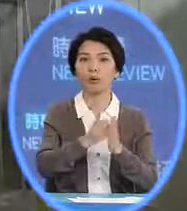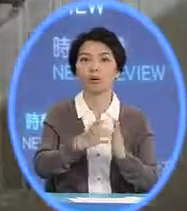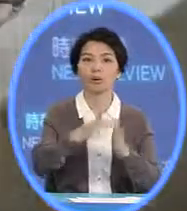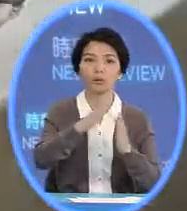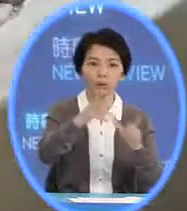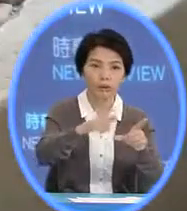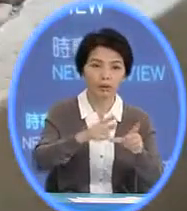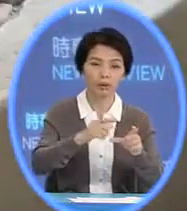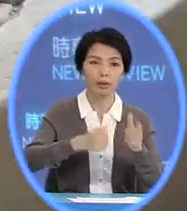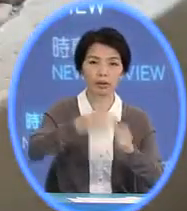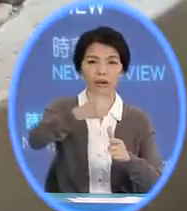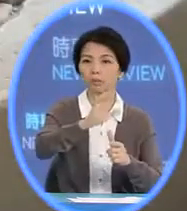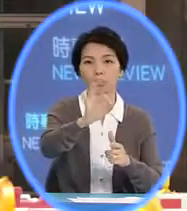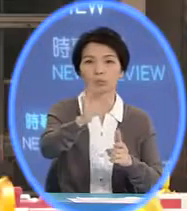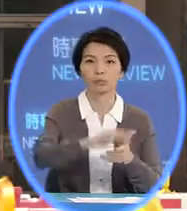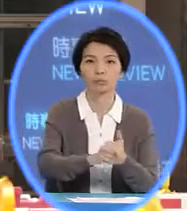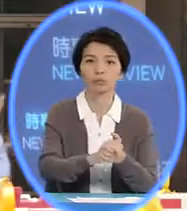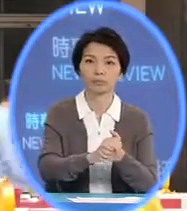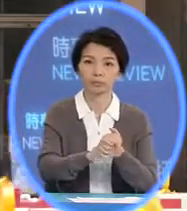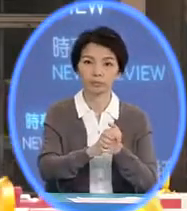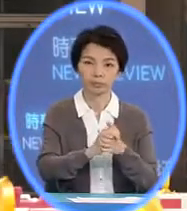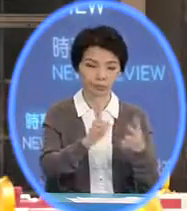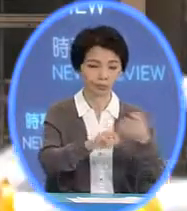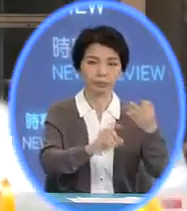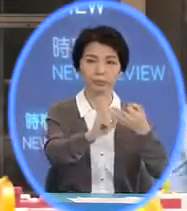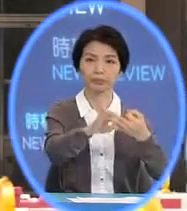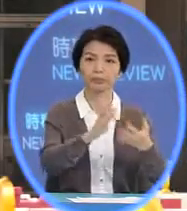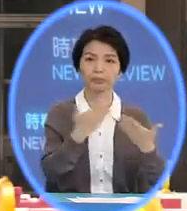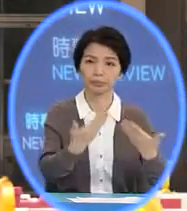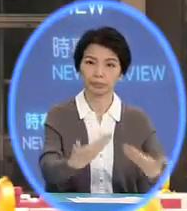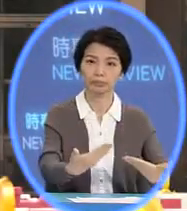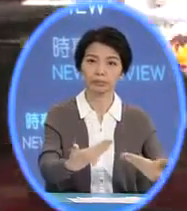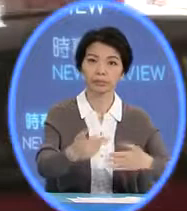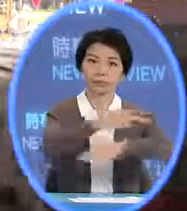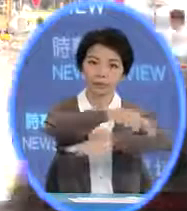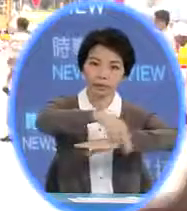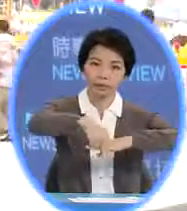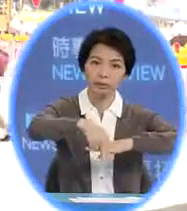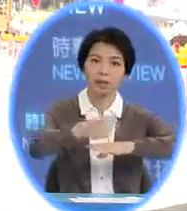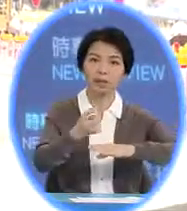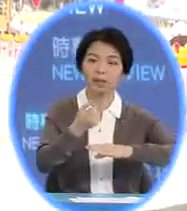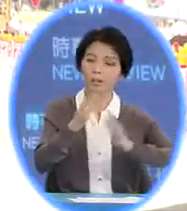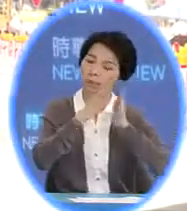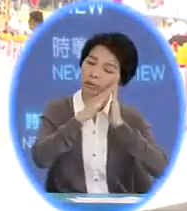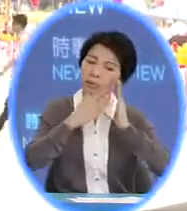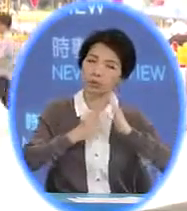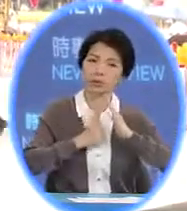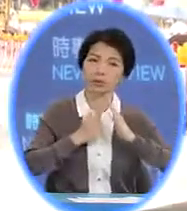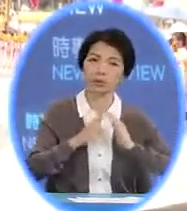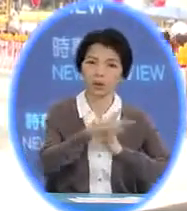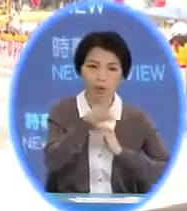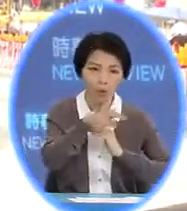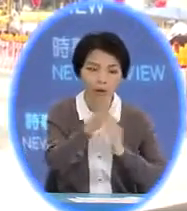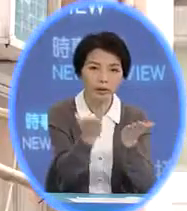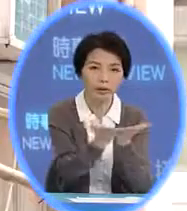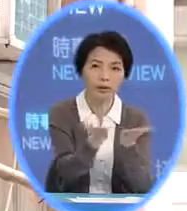索償。工程師魏學仁同意，在目前的機制下， 小業主想索償就要自己搜證，變